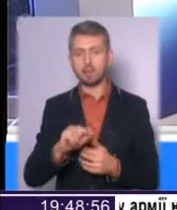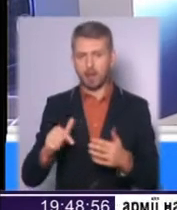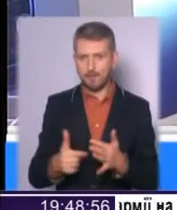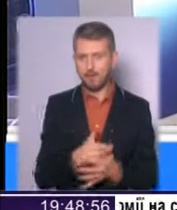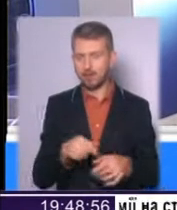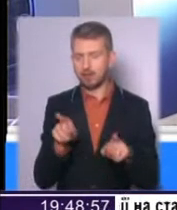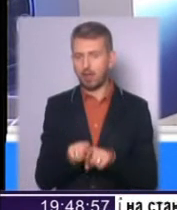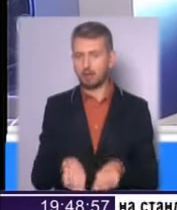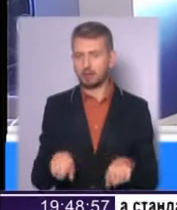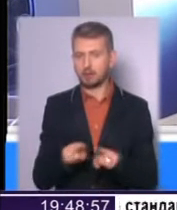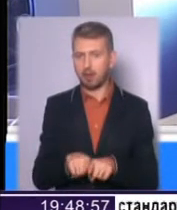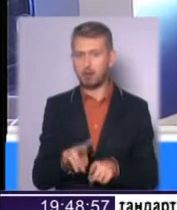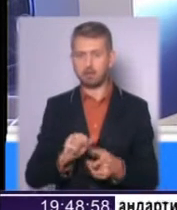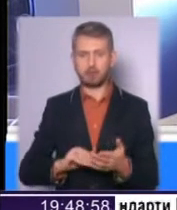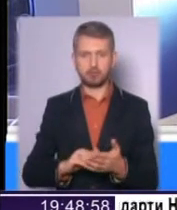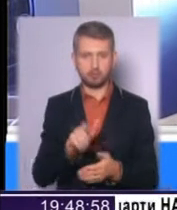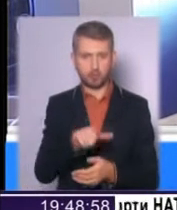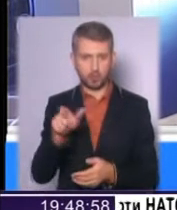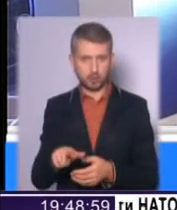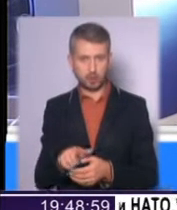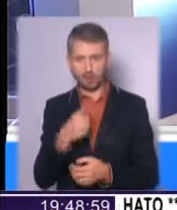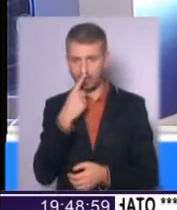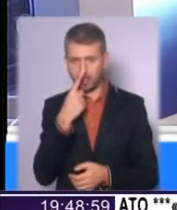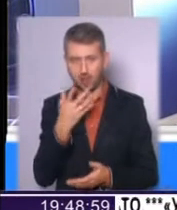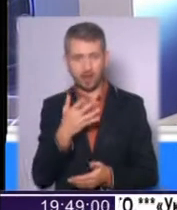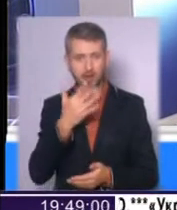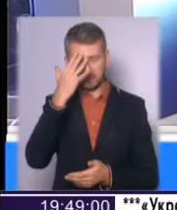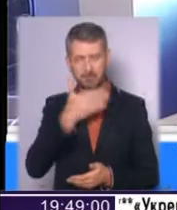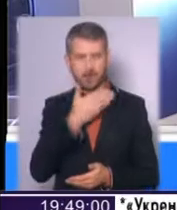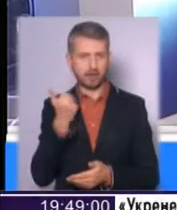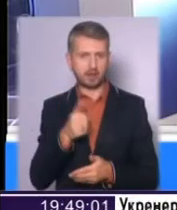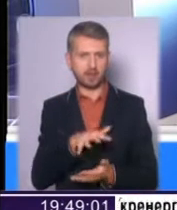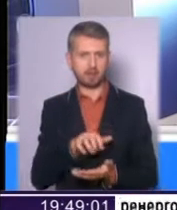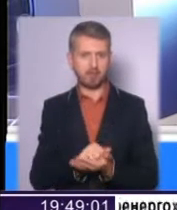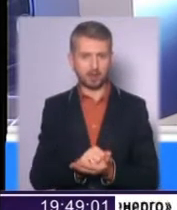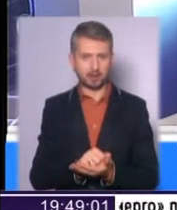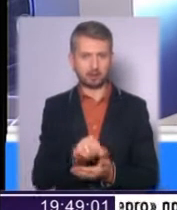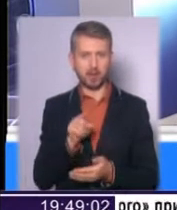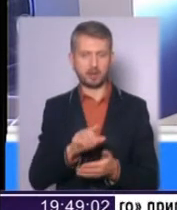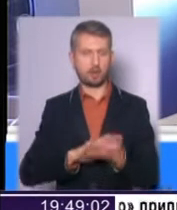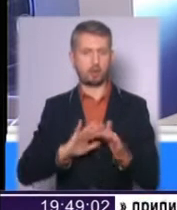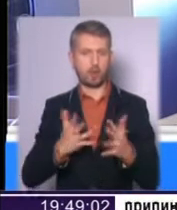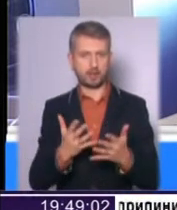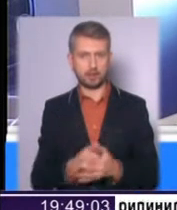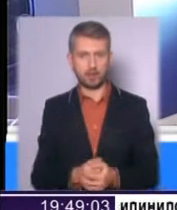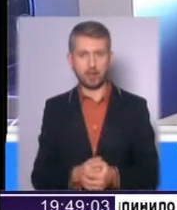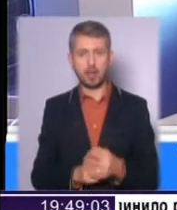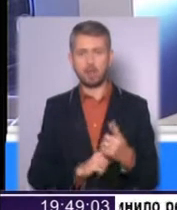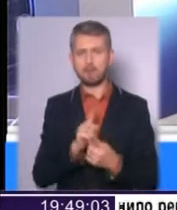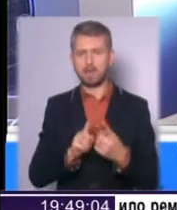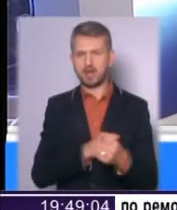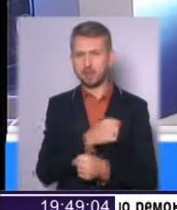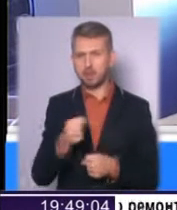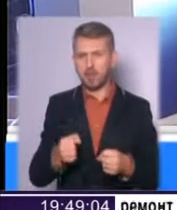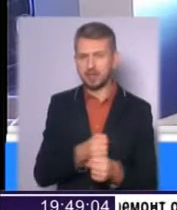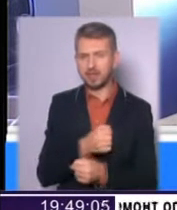прокоментують моє мнення депутат, но я считаю, что это невозможно и недоцельно рубить, пока не сделана у нас